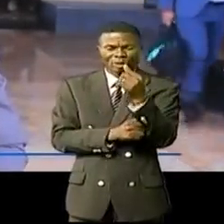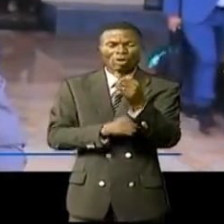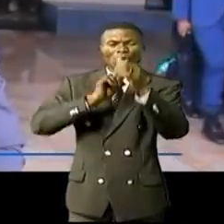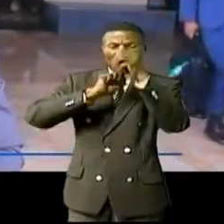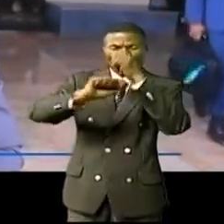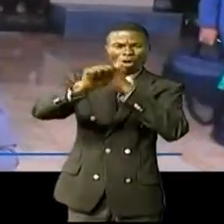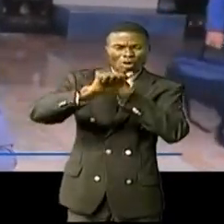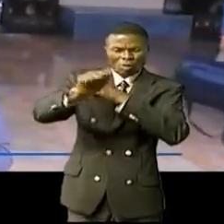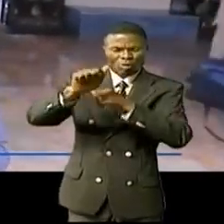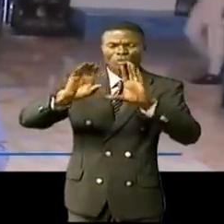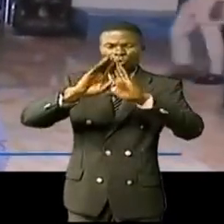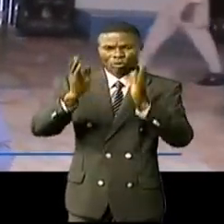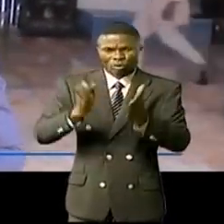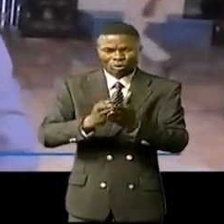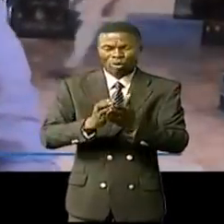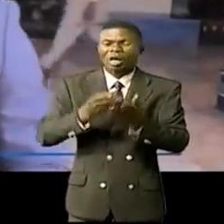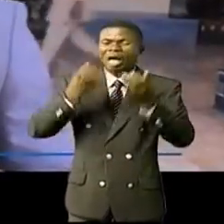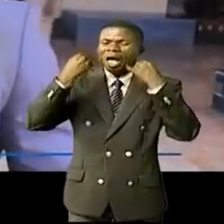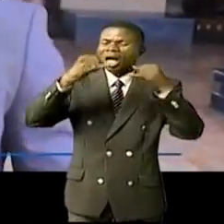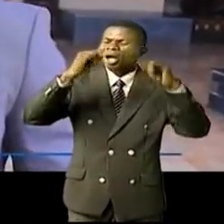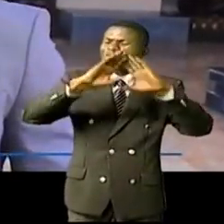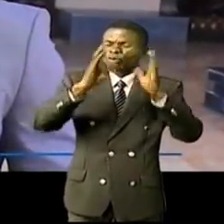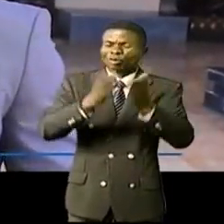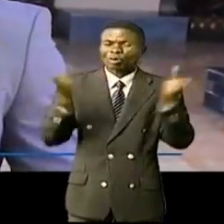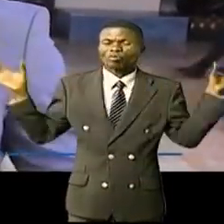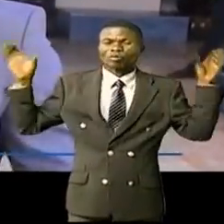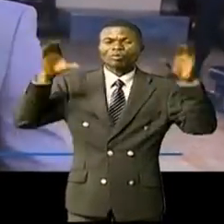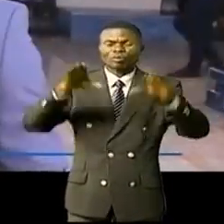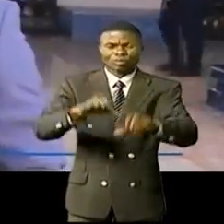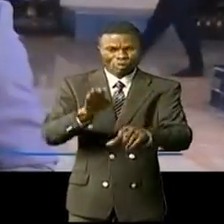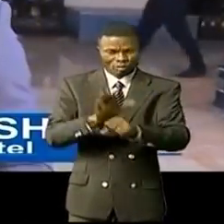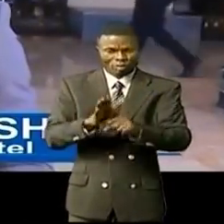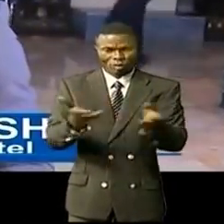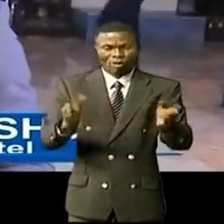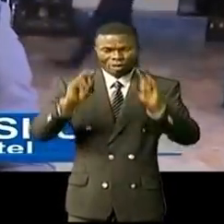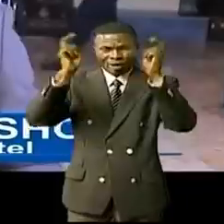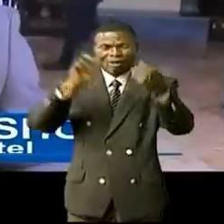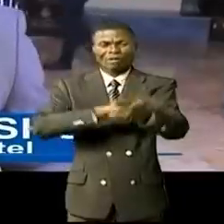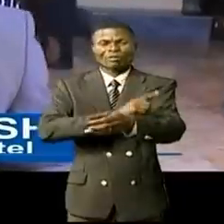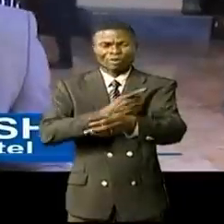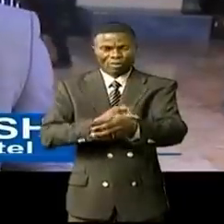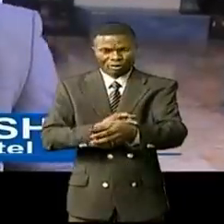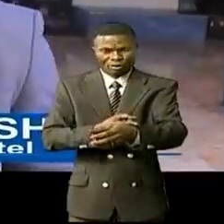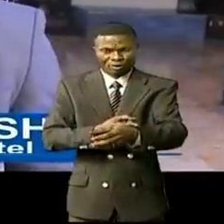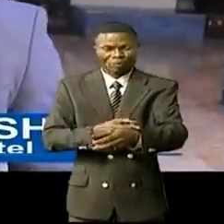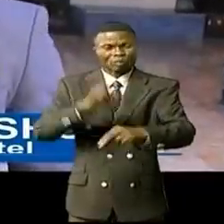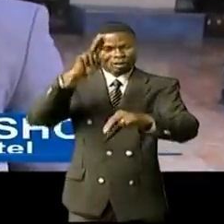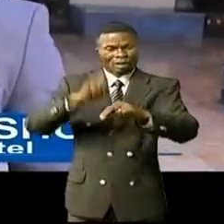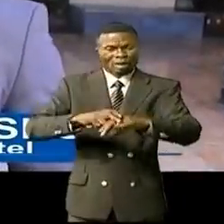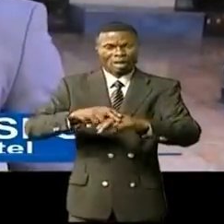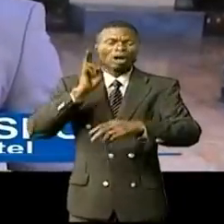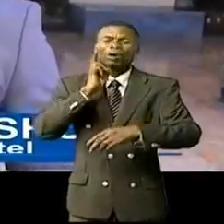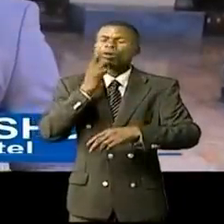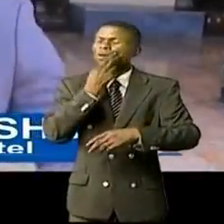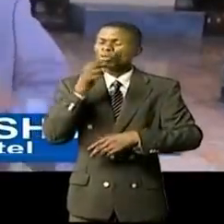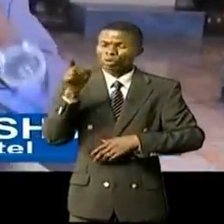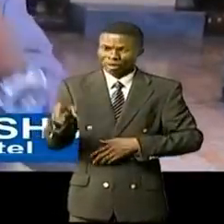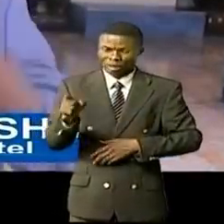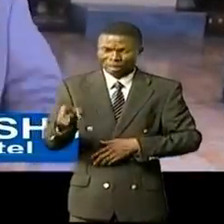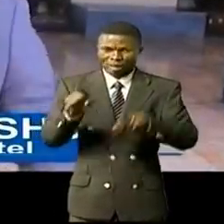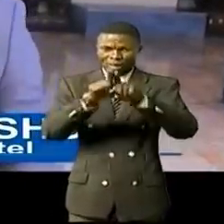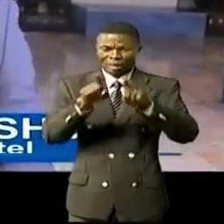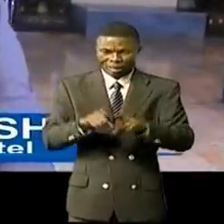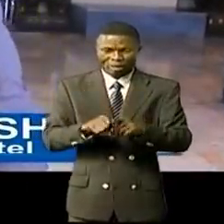la promotion, nous allons faire le marketing pour que les gens puissent venir ici à Goma est très logé au niveau de Goma Serena, et aussi